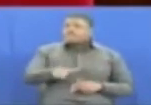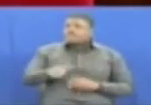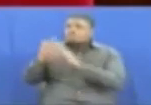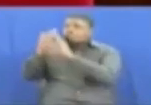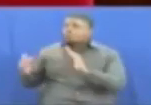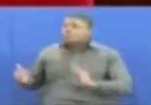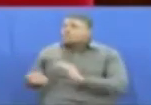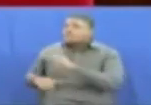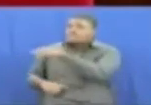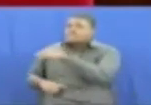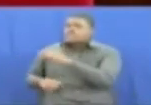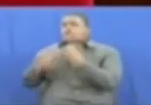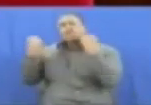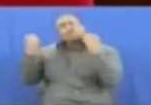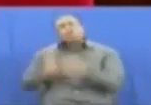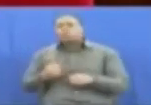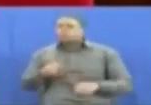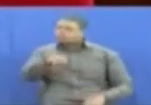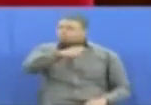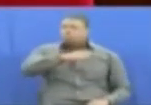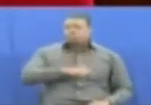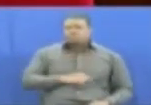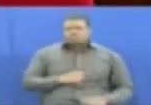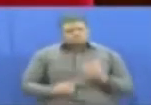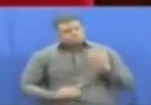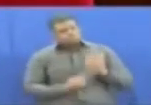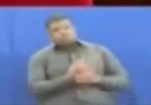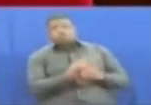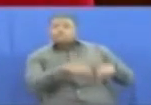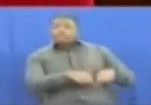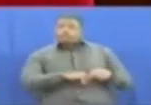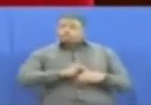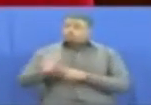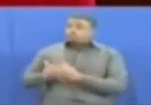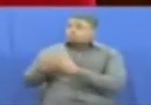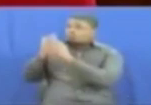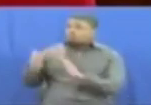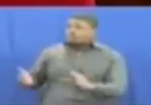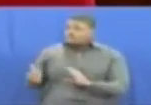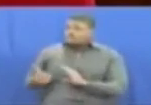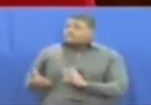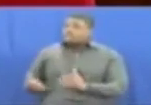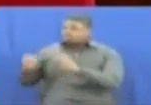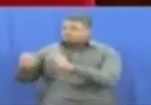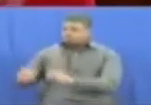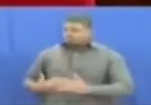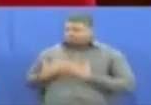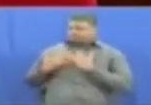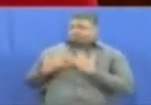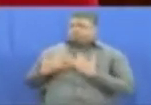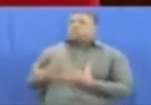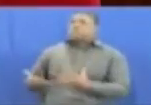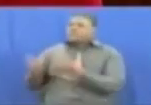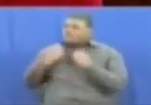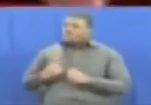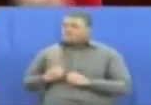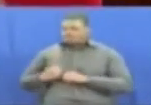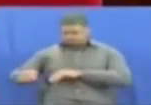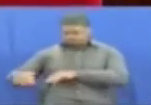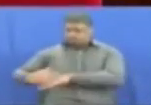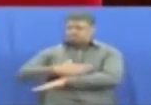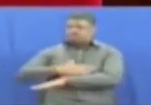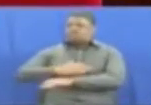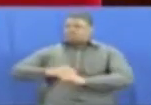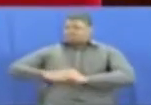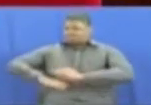ni ngumu sana. Kwa hiyo unaweza kukuta unatoka hapa ukirudi nyumbani unaweza ukaleta. Nilichotaka kusema, kuungana na hoja aliyosema Halima,